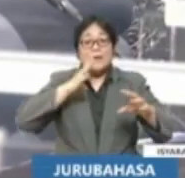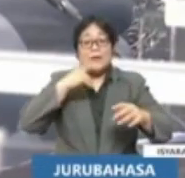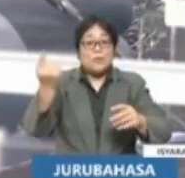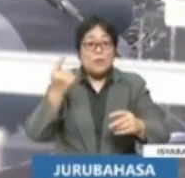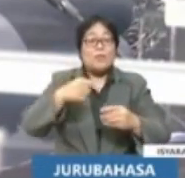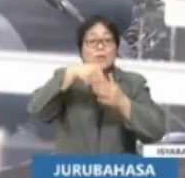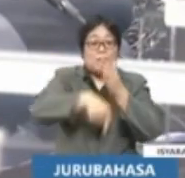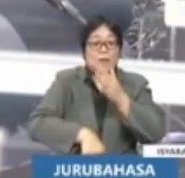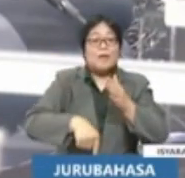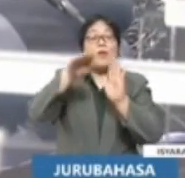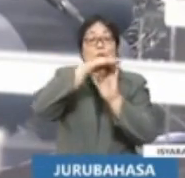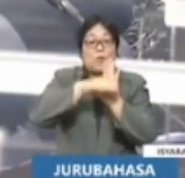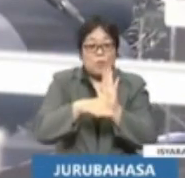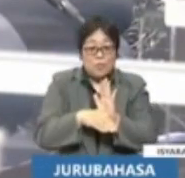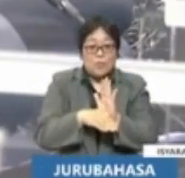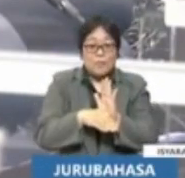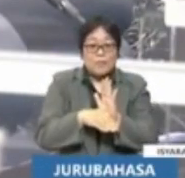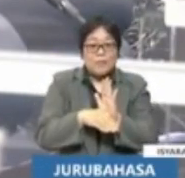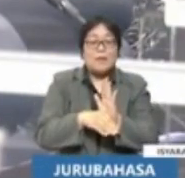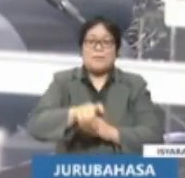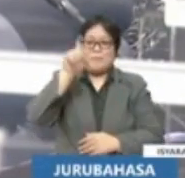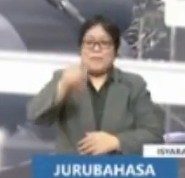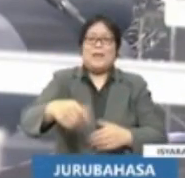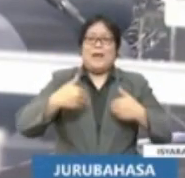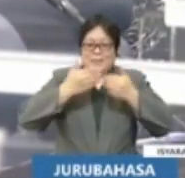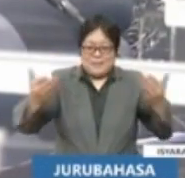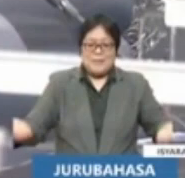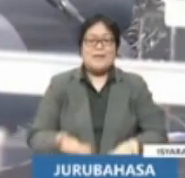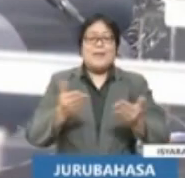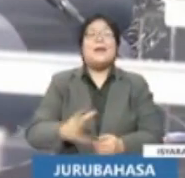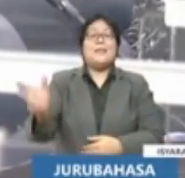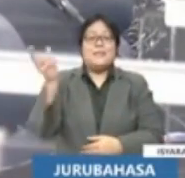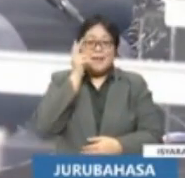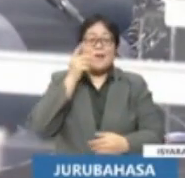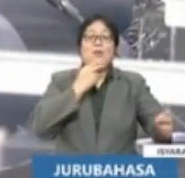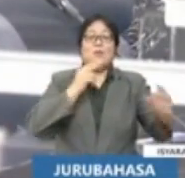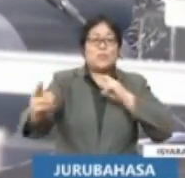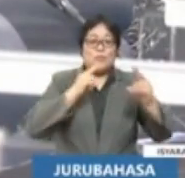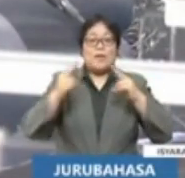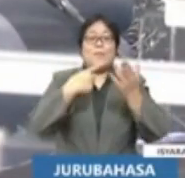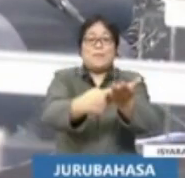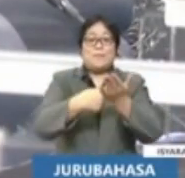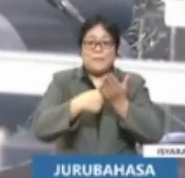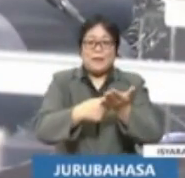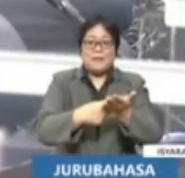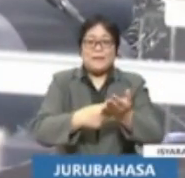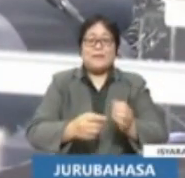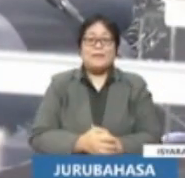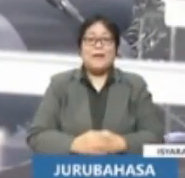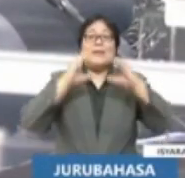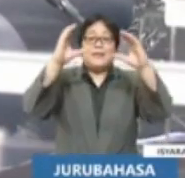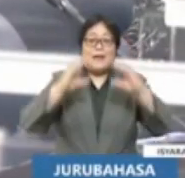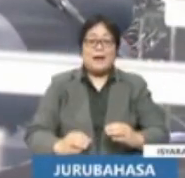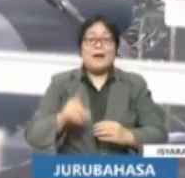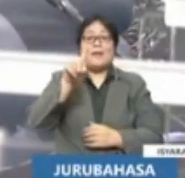sesuatu sedalam-dalamnya konten dia, wajib patut berada mendengar ucapan bahas seseorang itu.